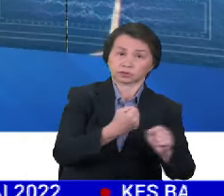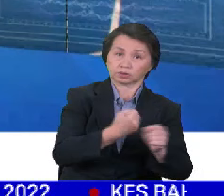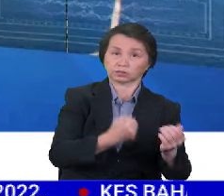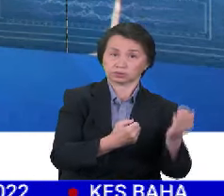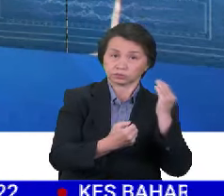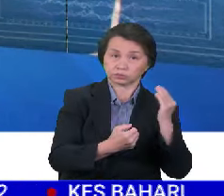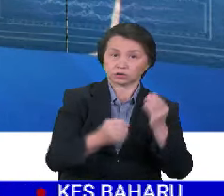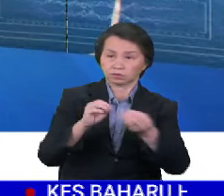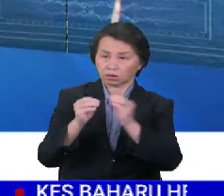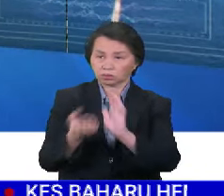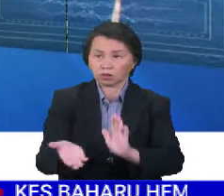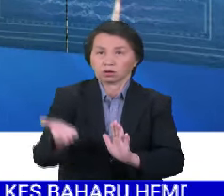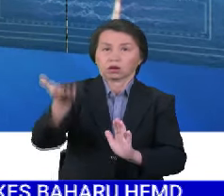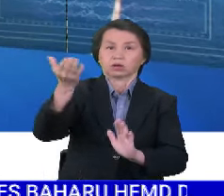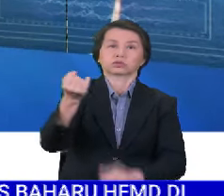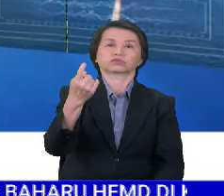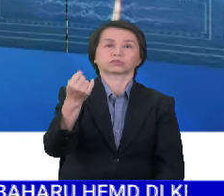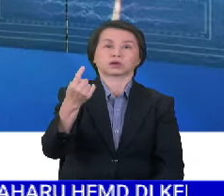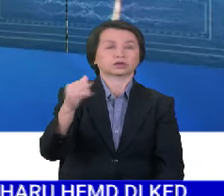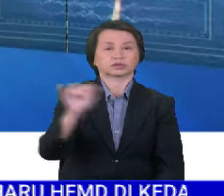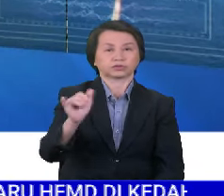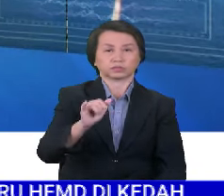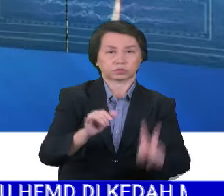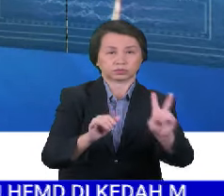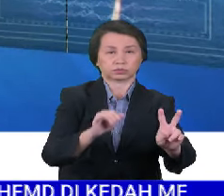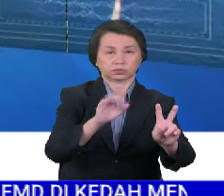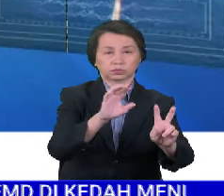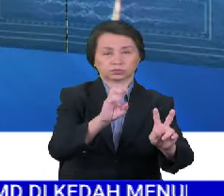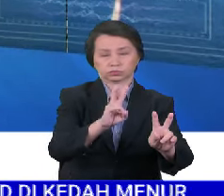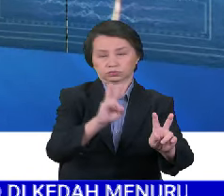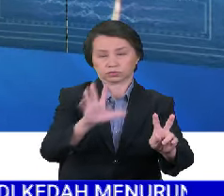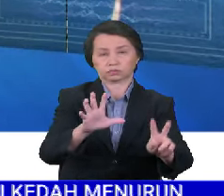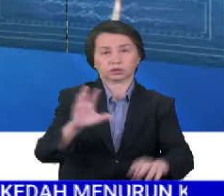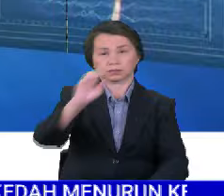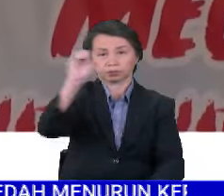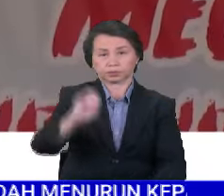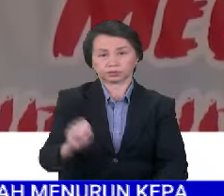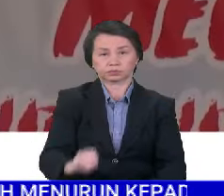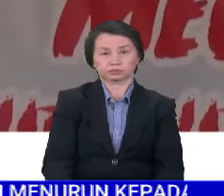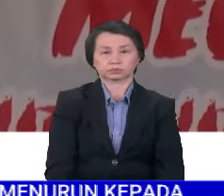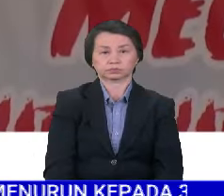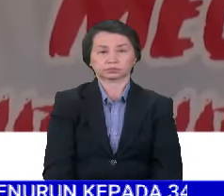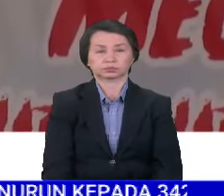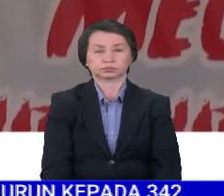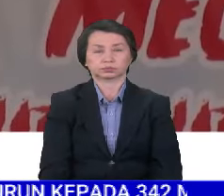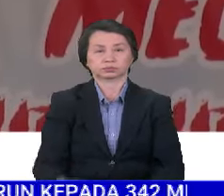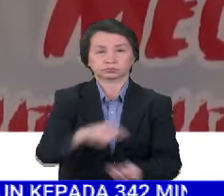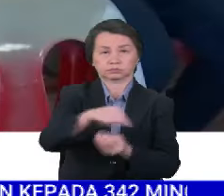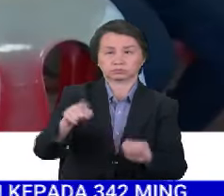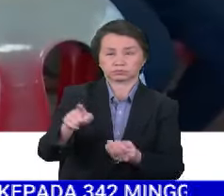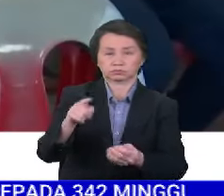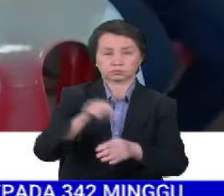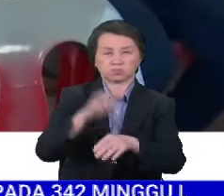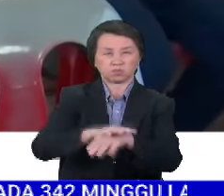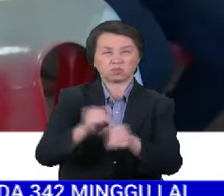angka itu melonjak sebanyak sebelas cash bersamaan 275 beratus-ratus itu Asy ini amat